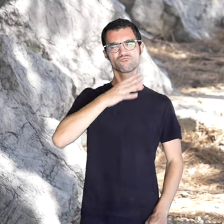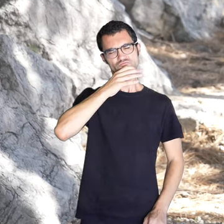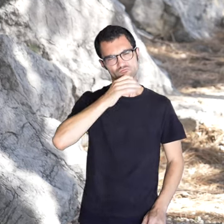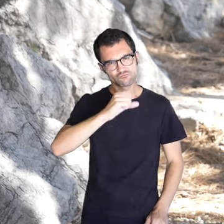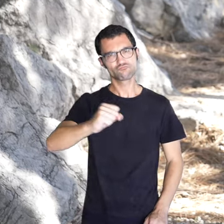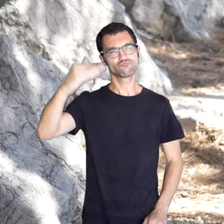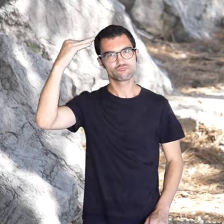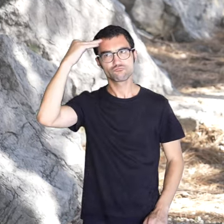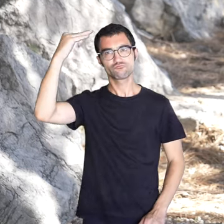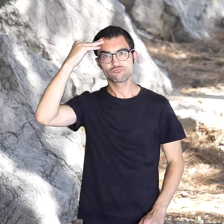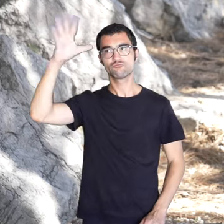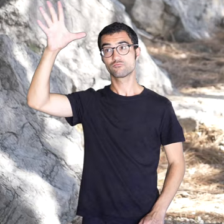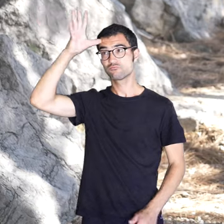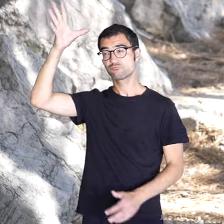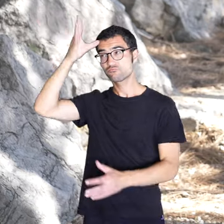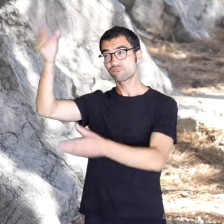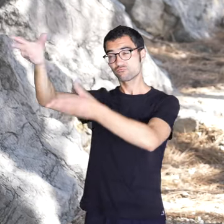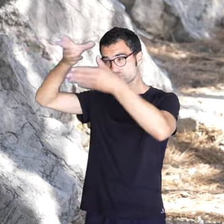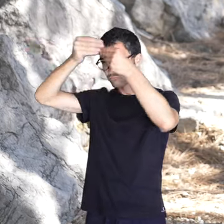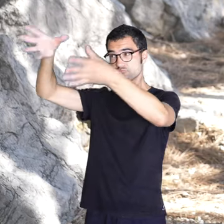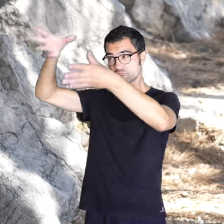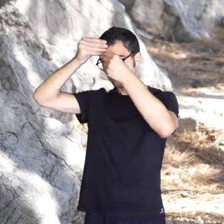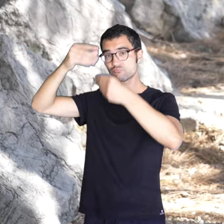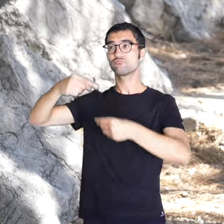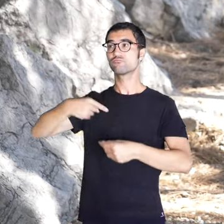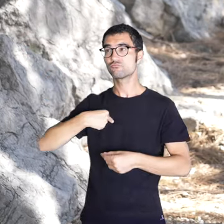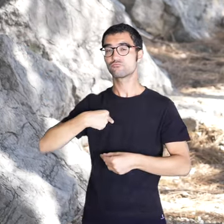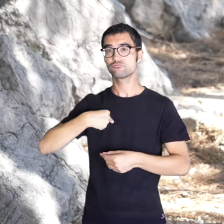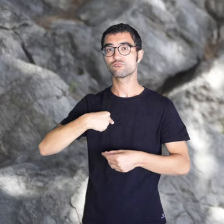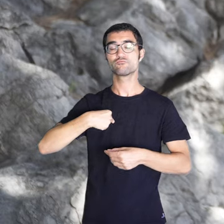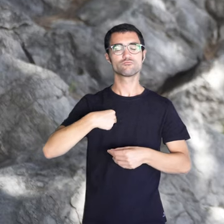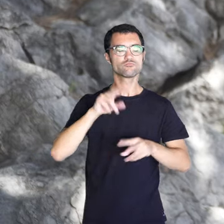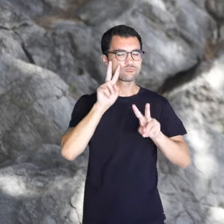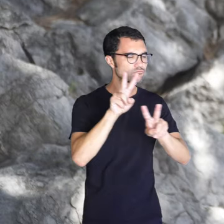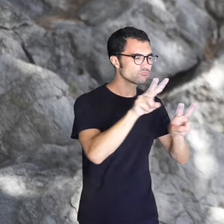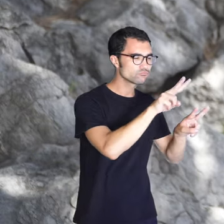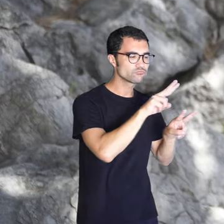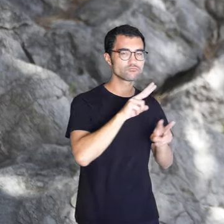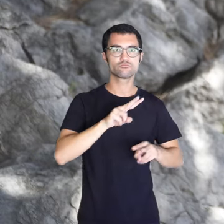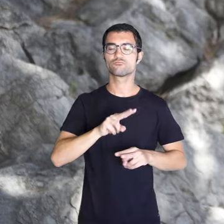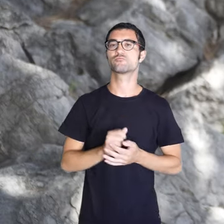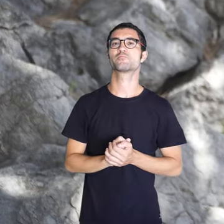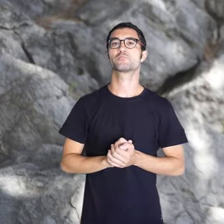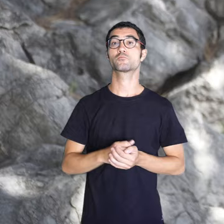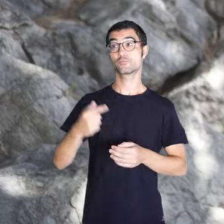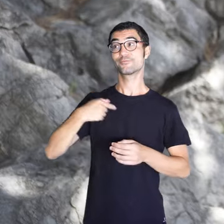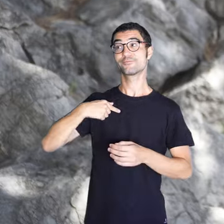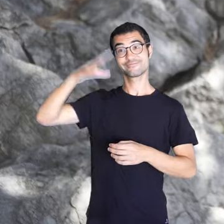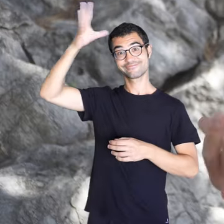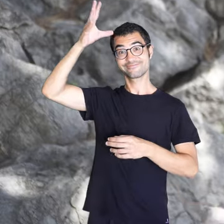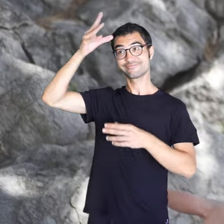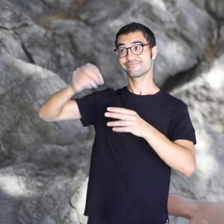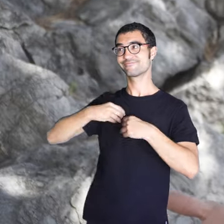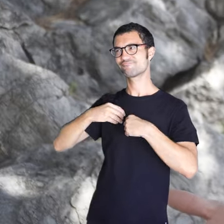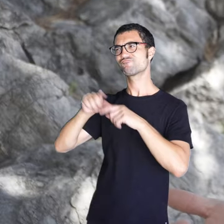que tant el que m'ha ensenyat mon pare, com jo també li he ensenyat segons quines coses, jo li he ensenyat, en certa manera,